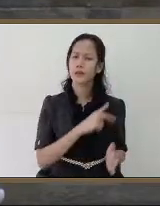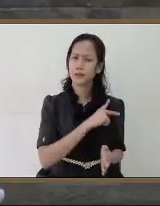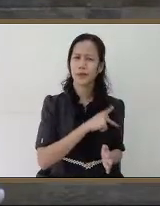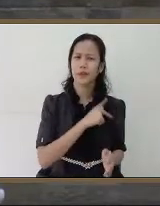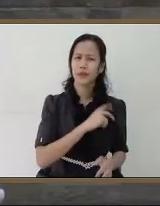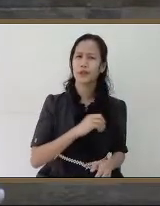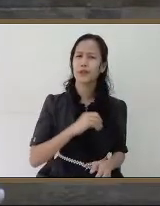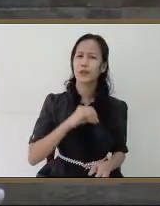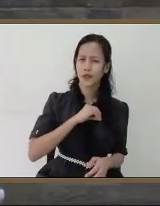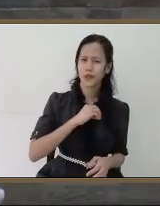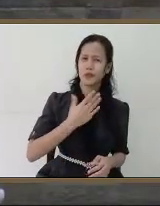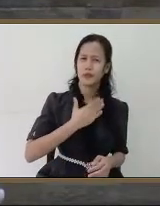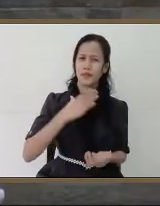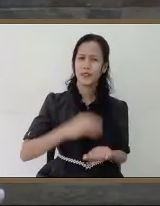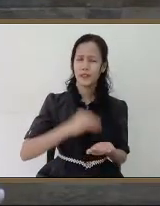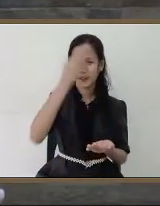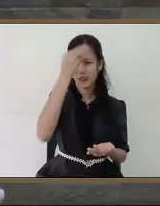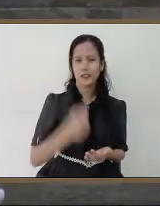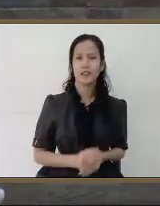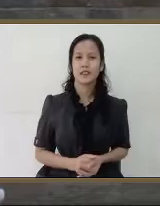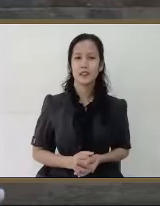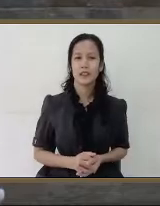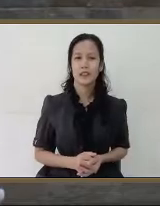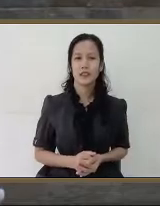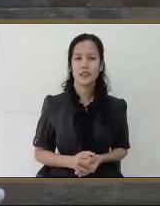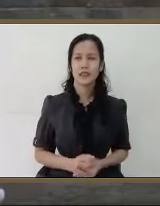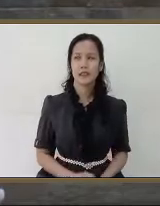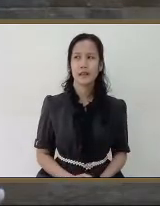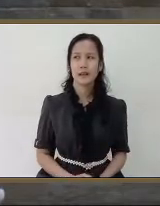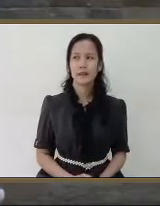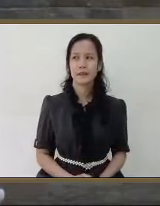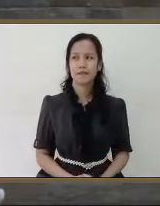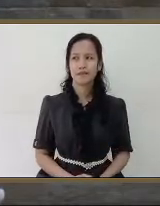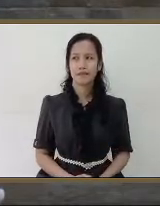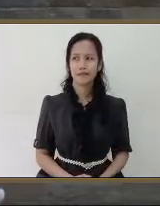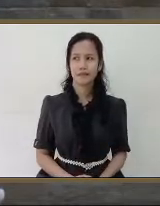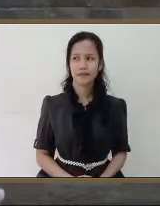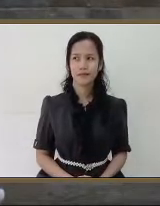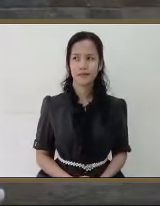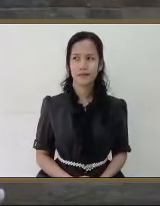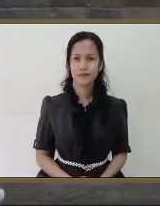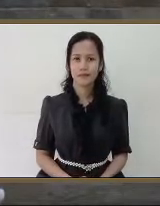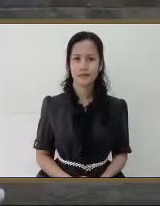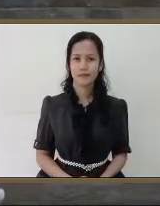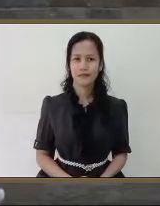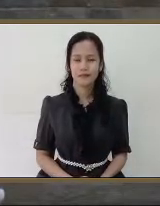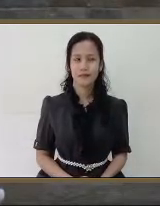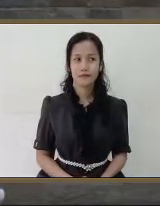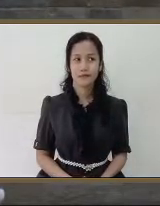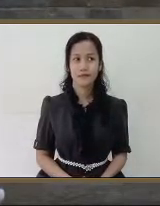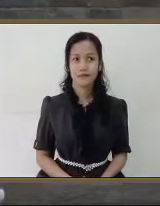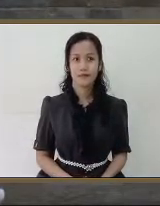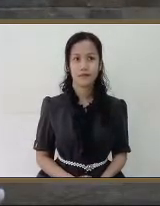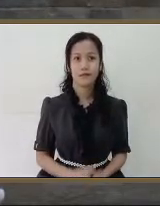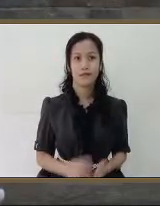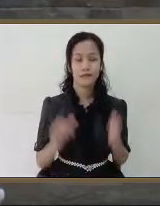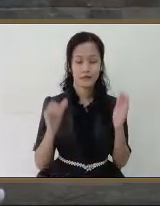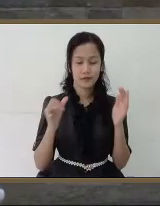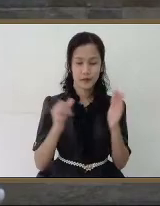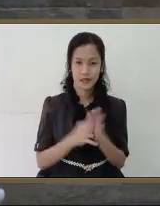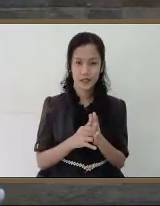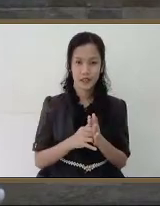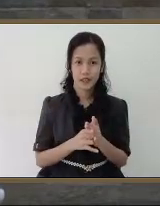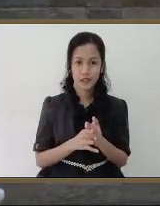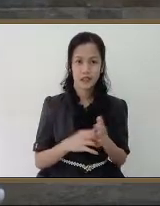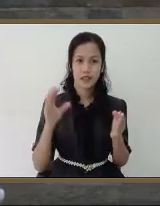well. You see? Kaya pag nag-aaral ay may personal review rin. So, yung actually, yung spiritual